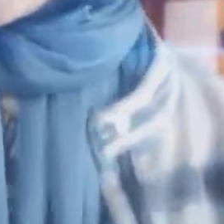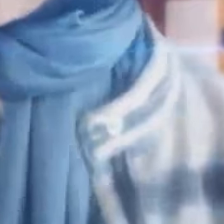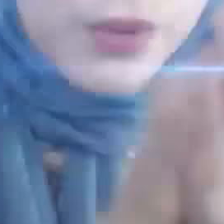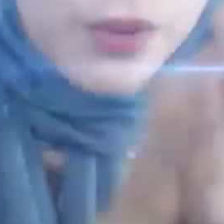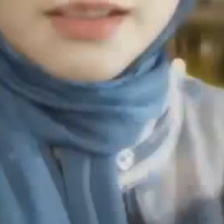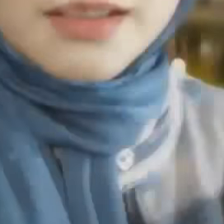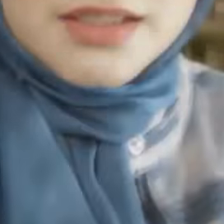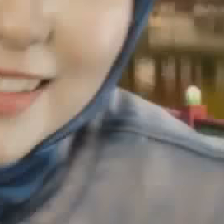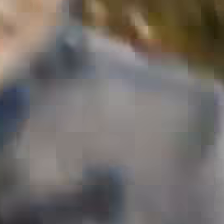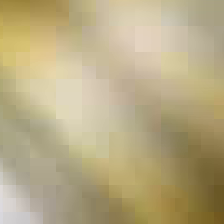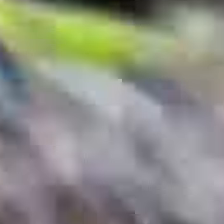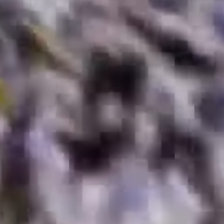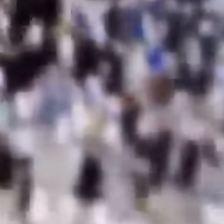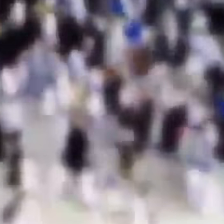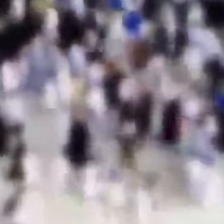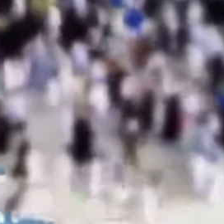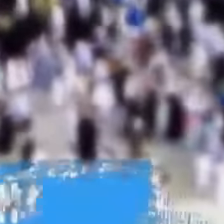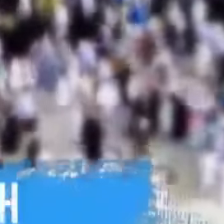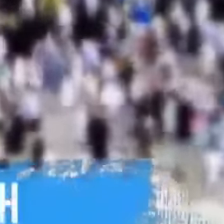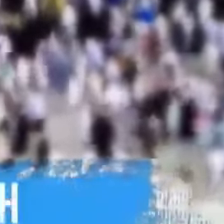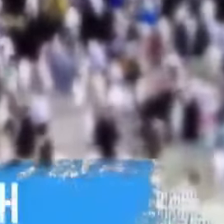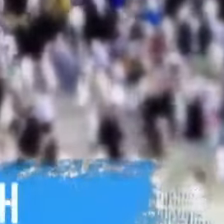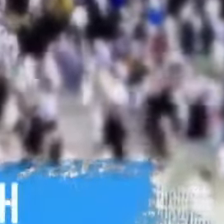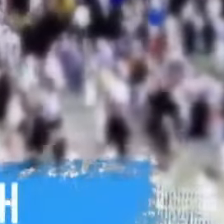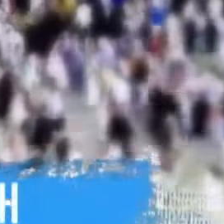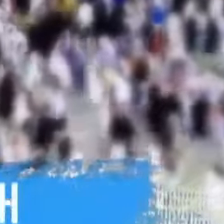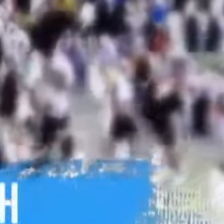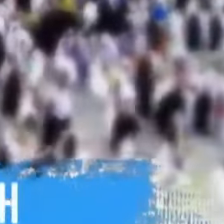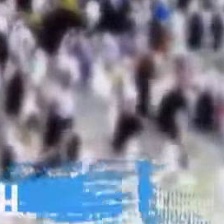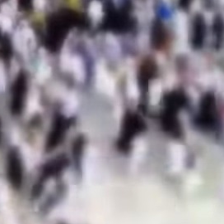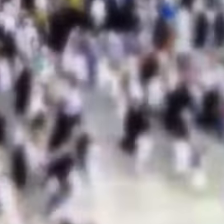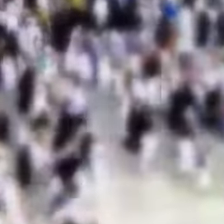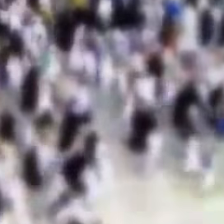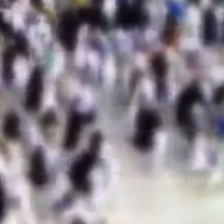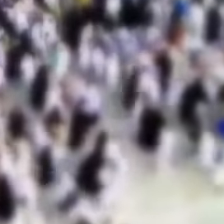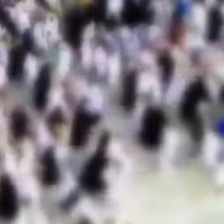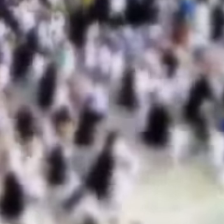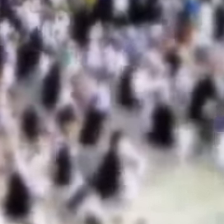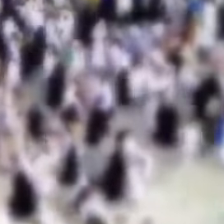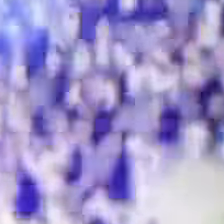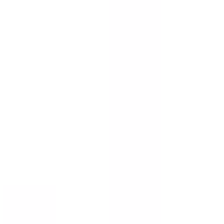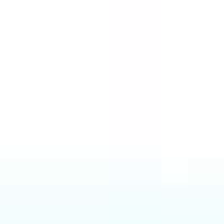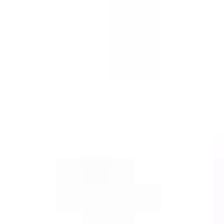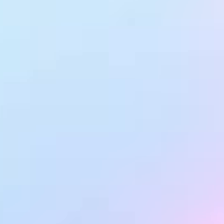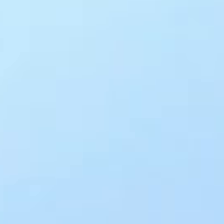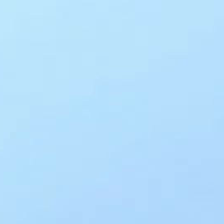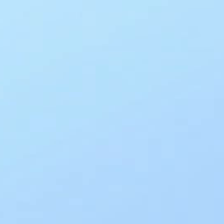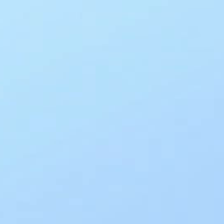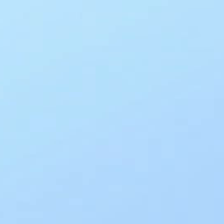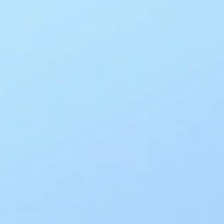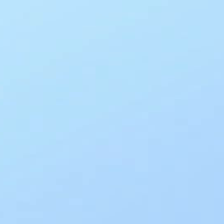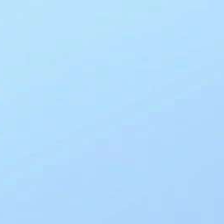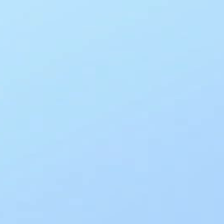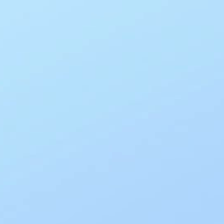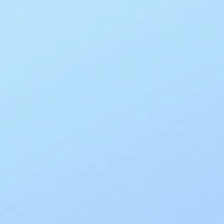sahaja ikut kawan. Dan sebaik-baik yang dicari, mulakan dengan Andalusia Travel and Tours, penyucian jiwa di